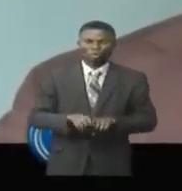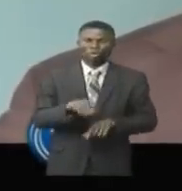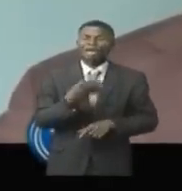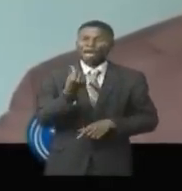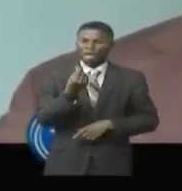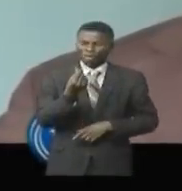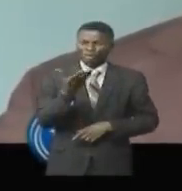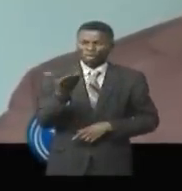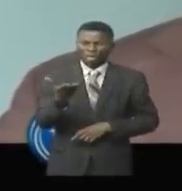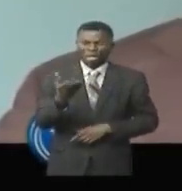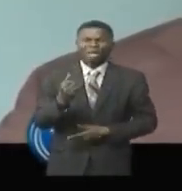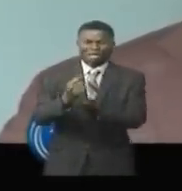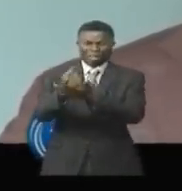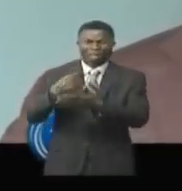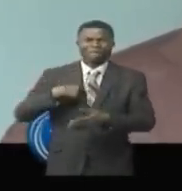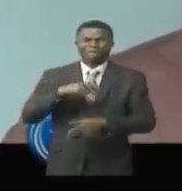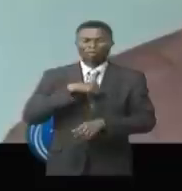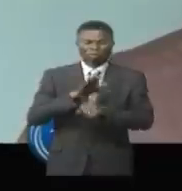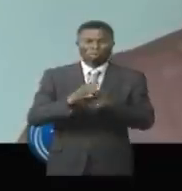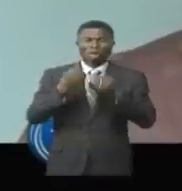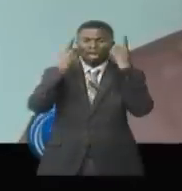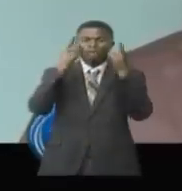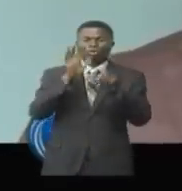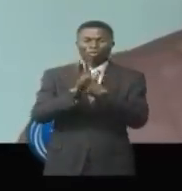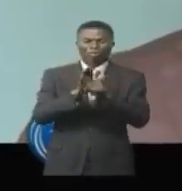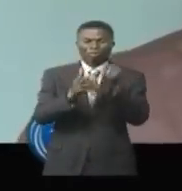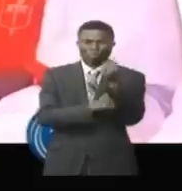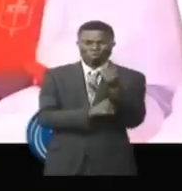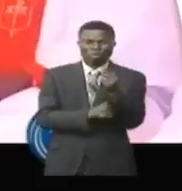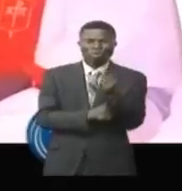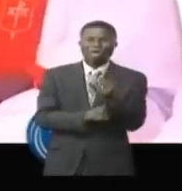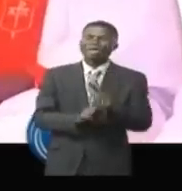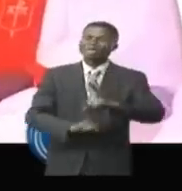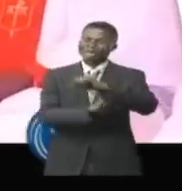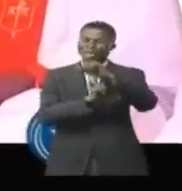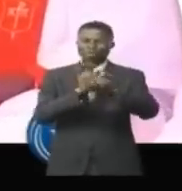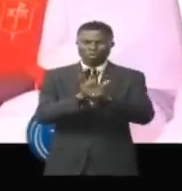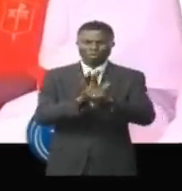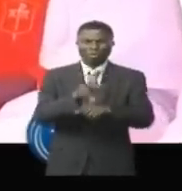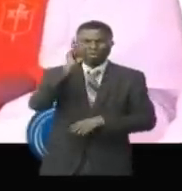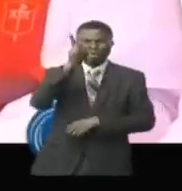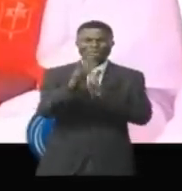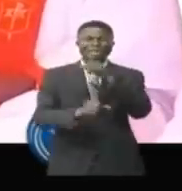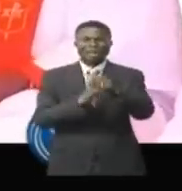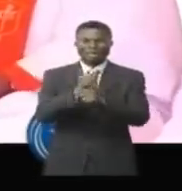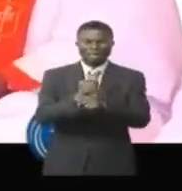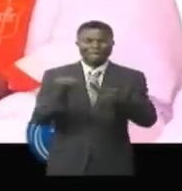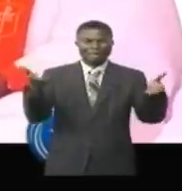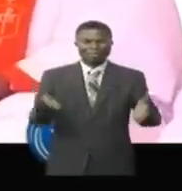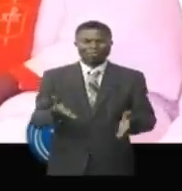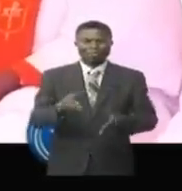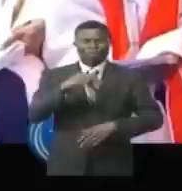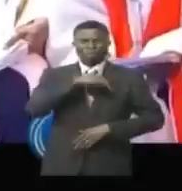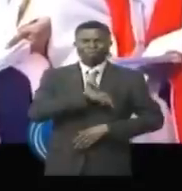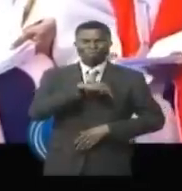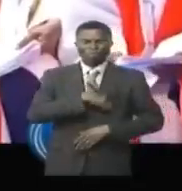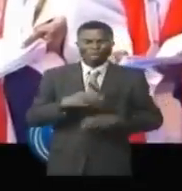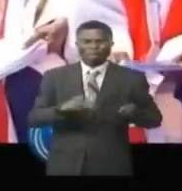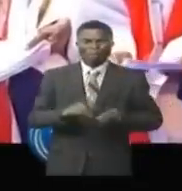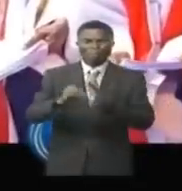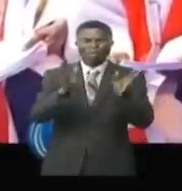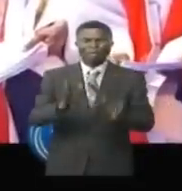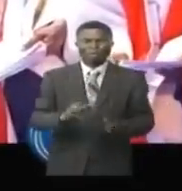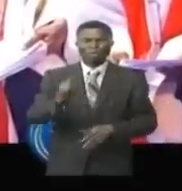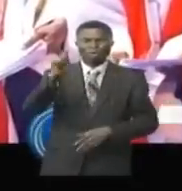chose qui a surpris tout le monde, qui a pesé. Pendant 100 ans d'existence, la mission méthodiste de